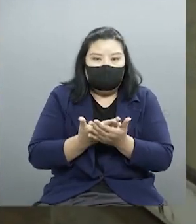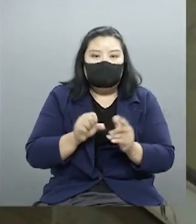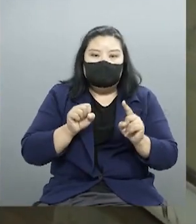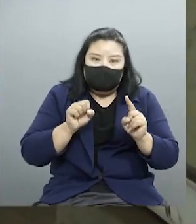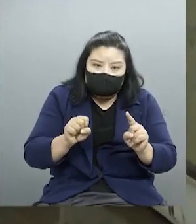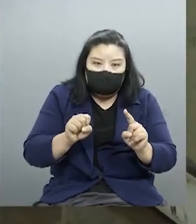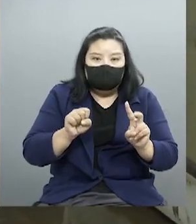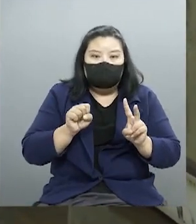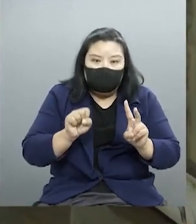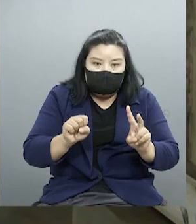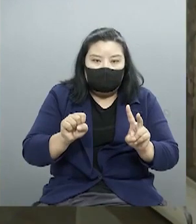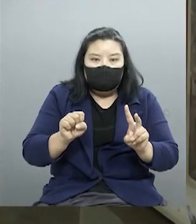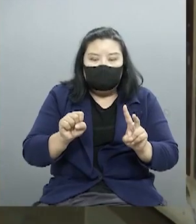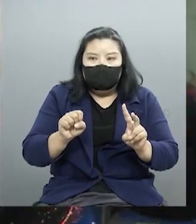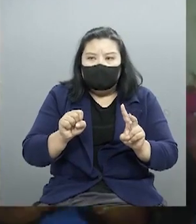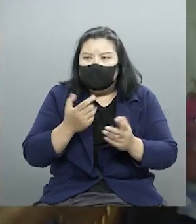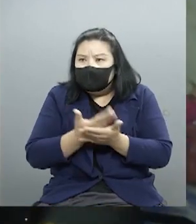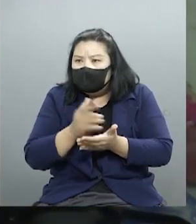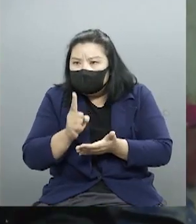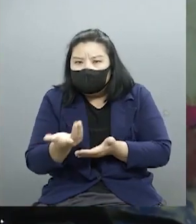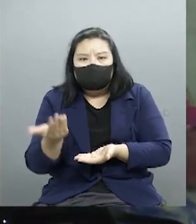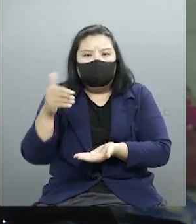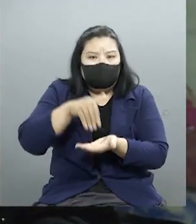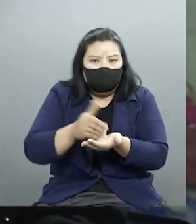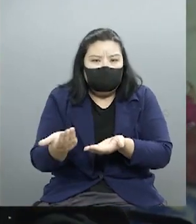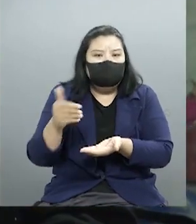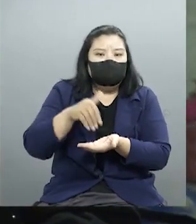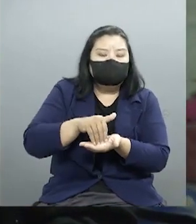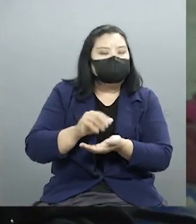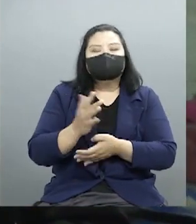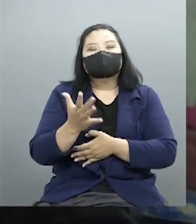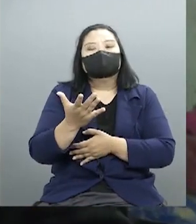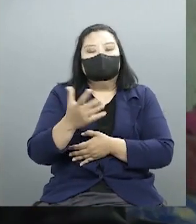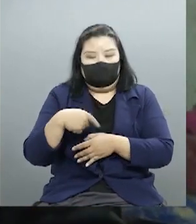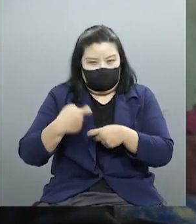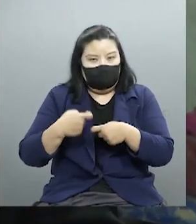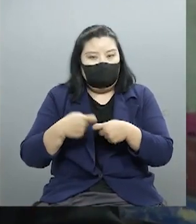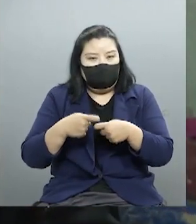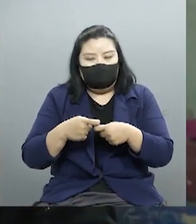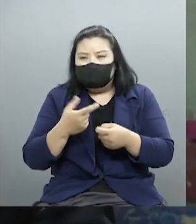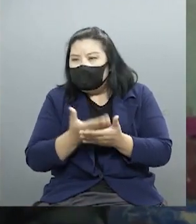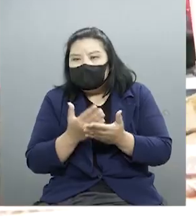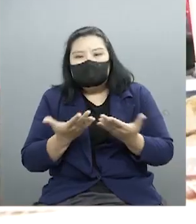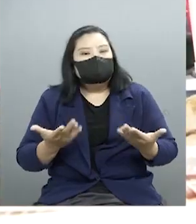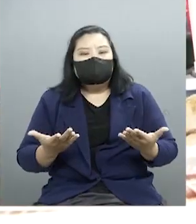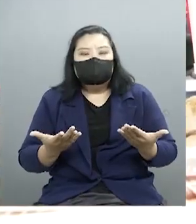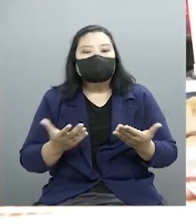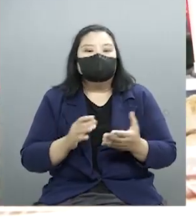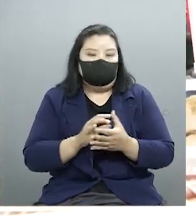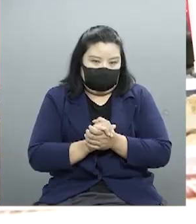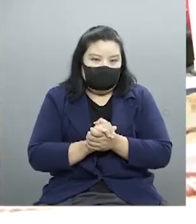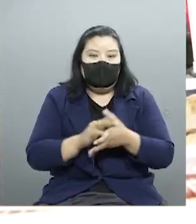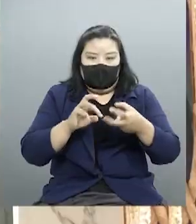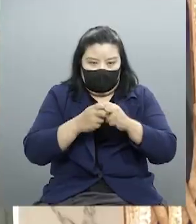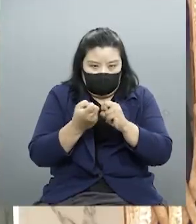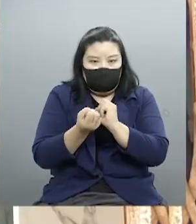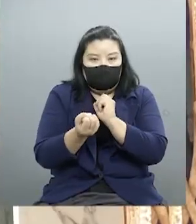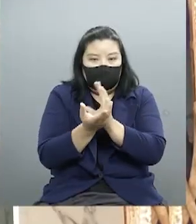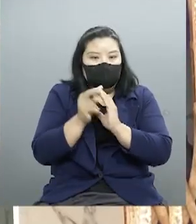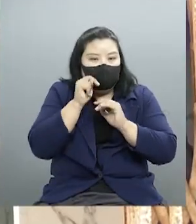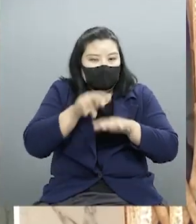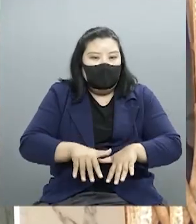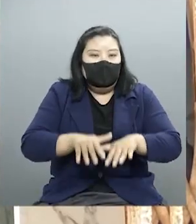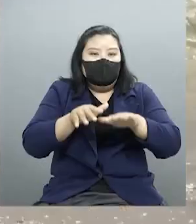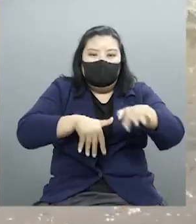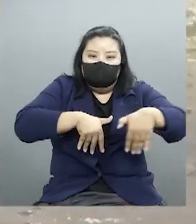นเป็น200,000 300,000จะเอามาใหม่นี่ก็คงยากเหมือนกันนะยากเหมือนกัน เรียกได้ว่าภัยพิบัติครั้งนี้ส